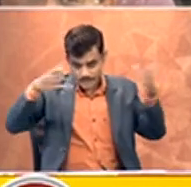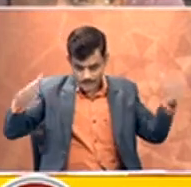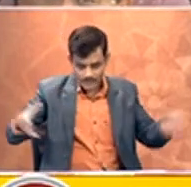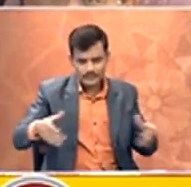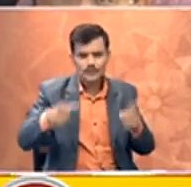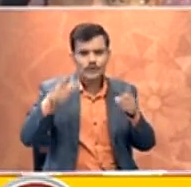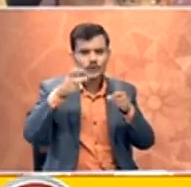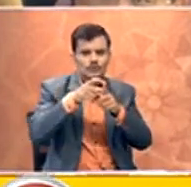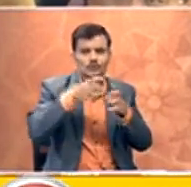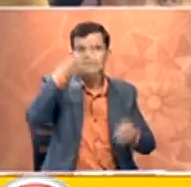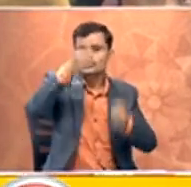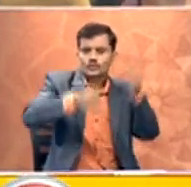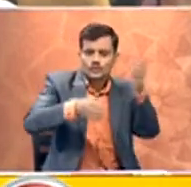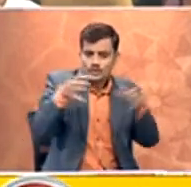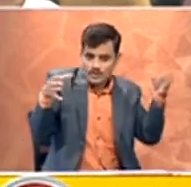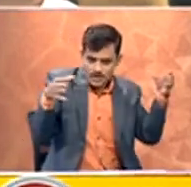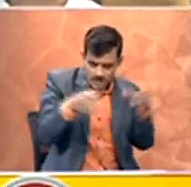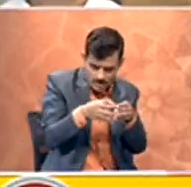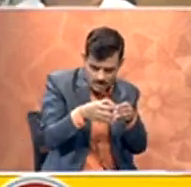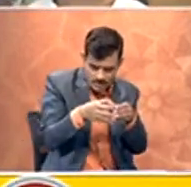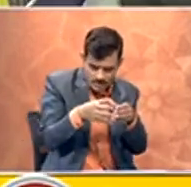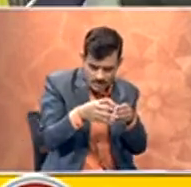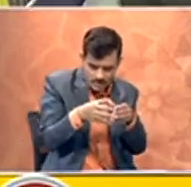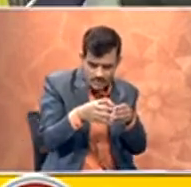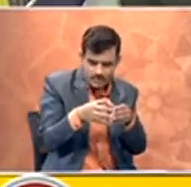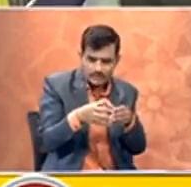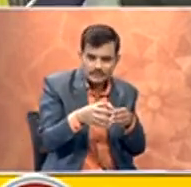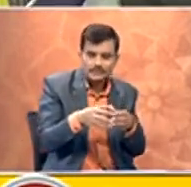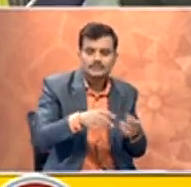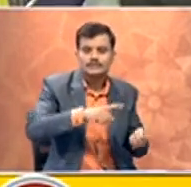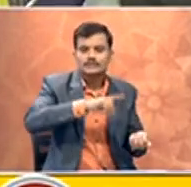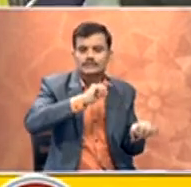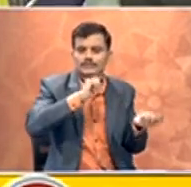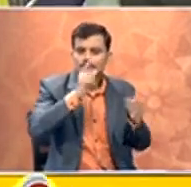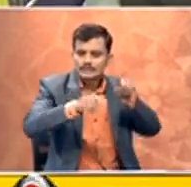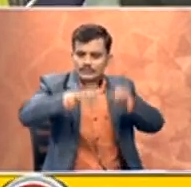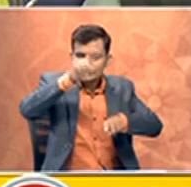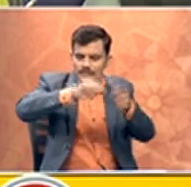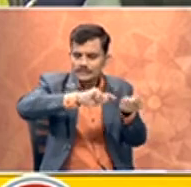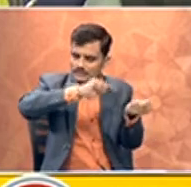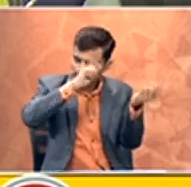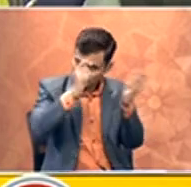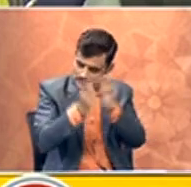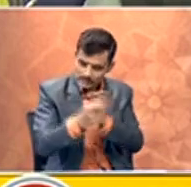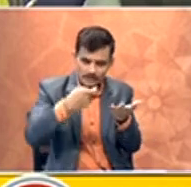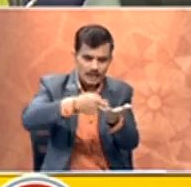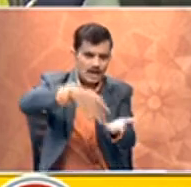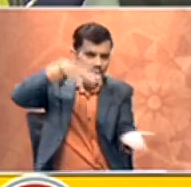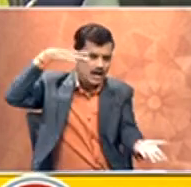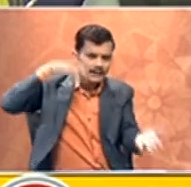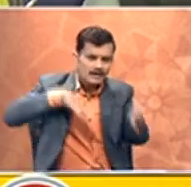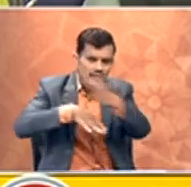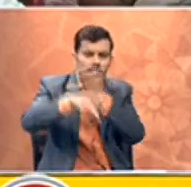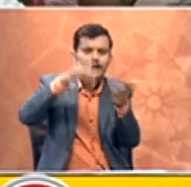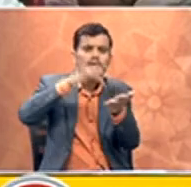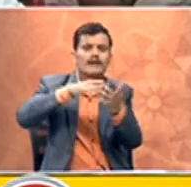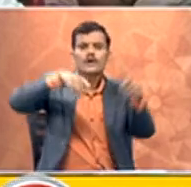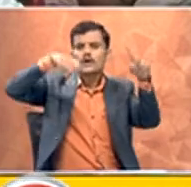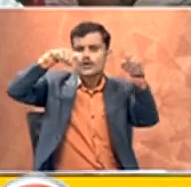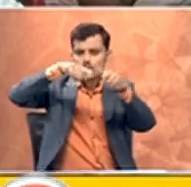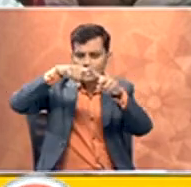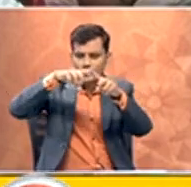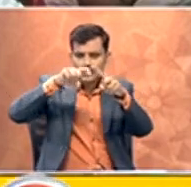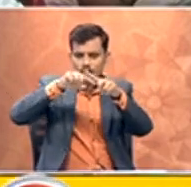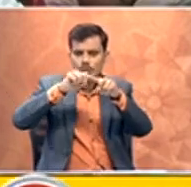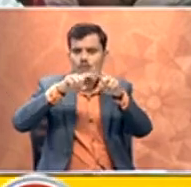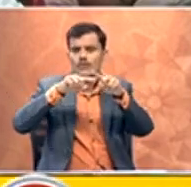डेयरी को अपनाकर इसे डाइवर्सिफाई कर रहे हैं। राजस्थान के कोटा में डेयरी फार्म